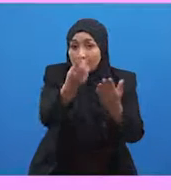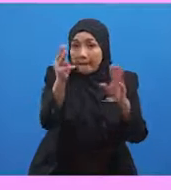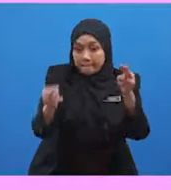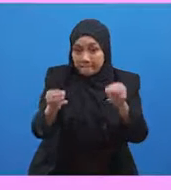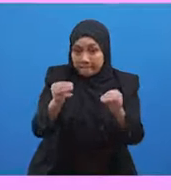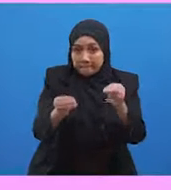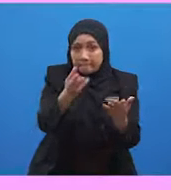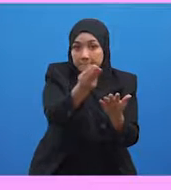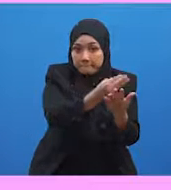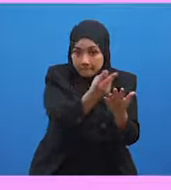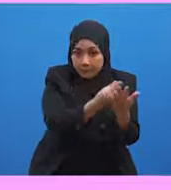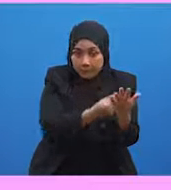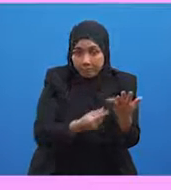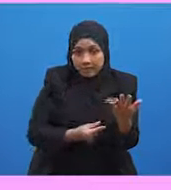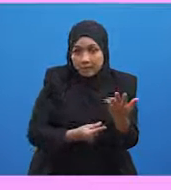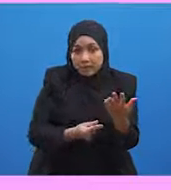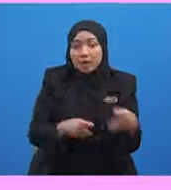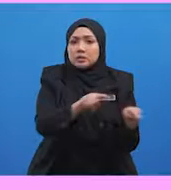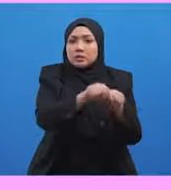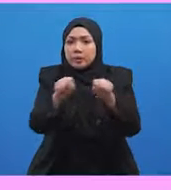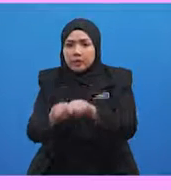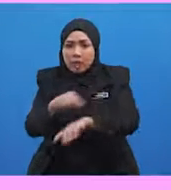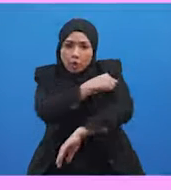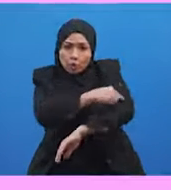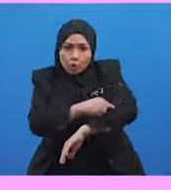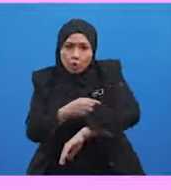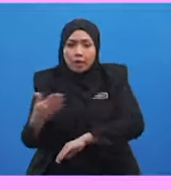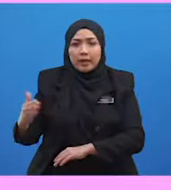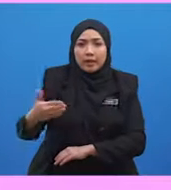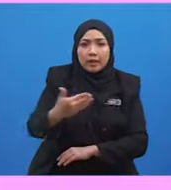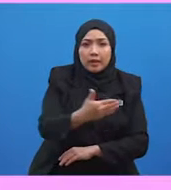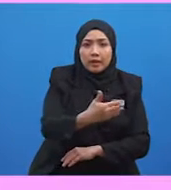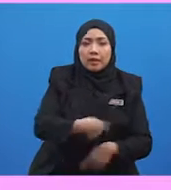fikiran ahli dalam sesuatu kumpulan perbincangan.